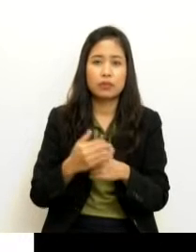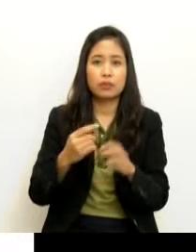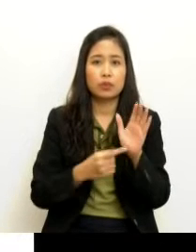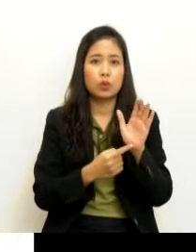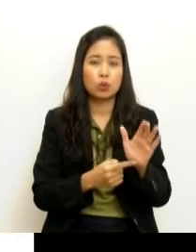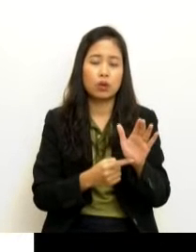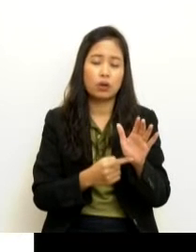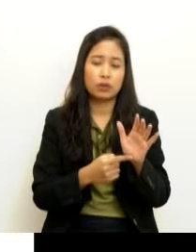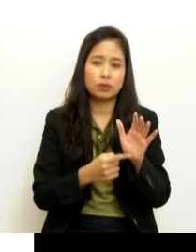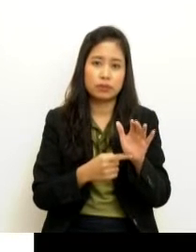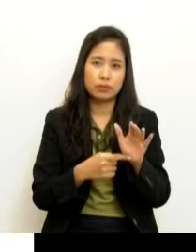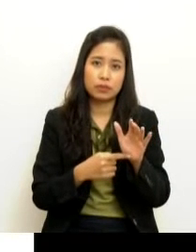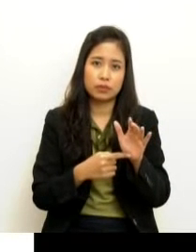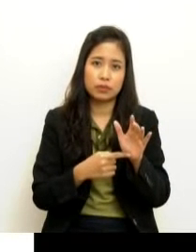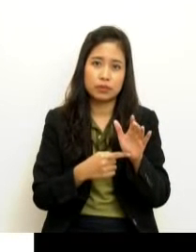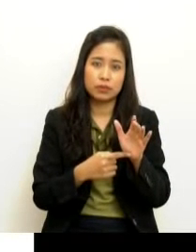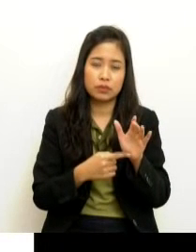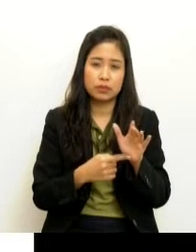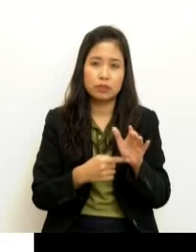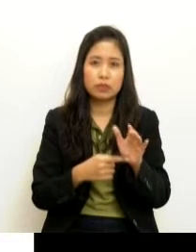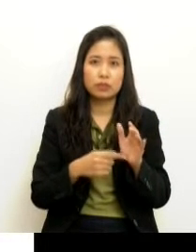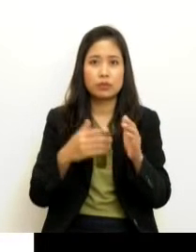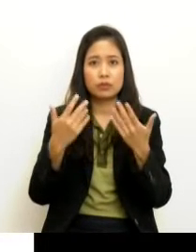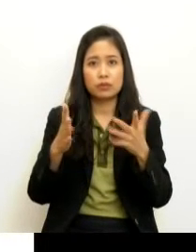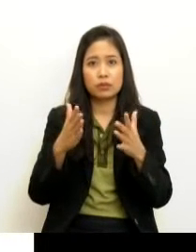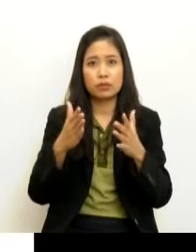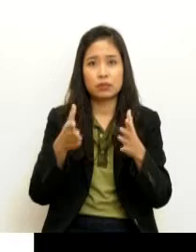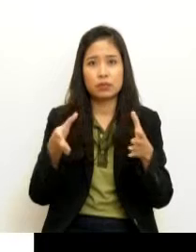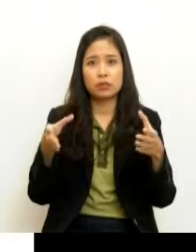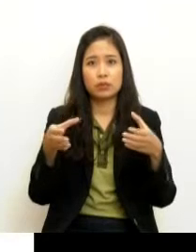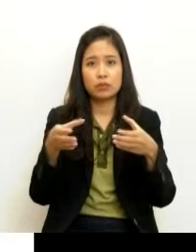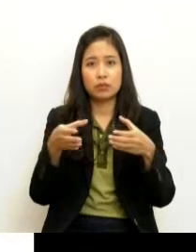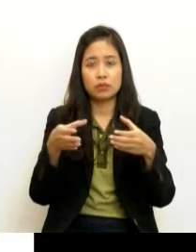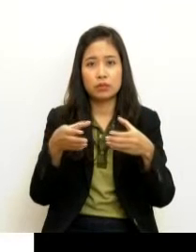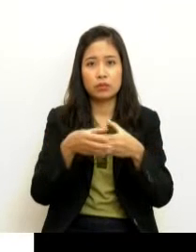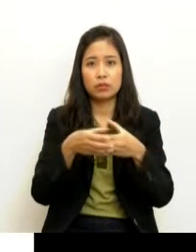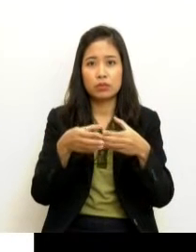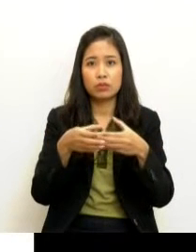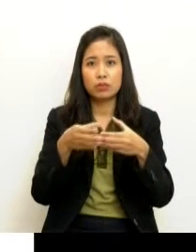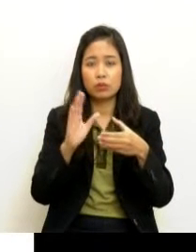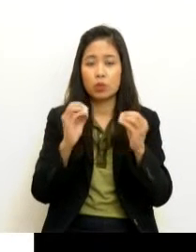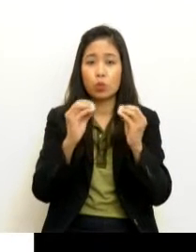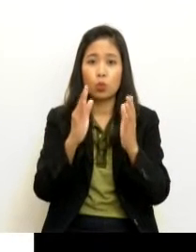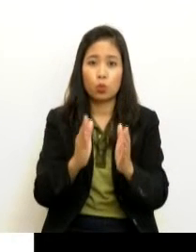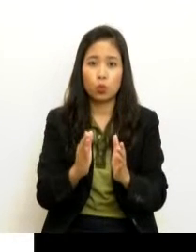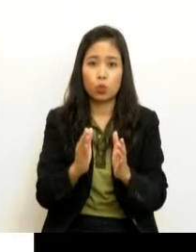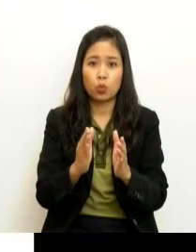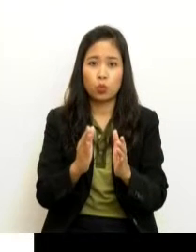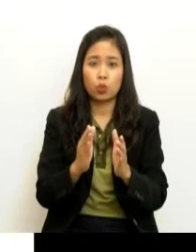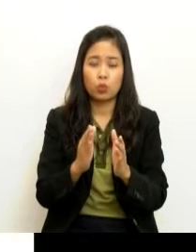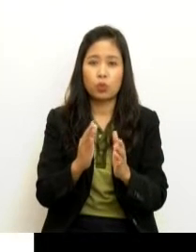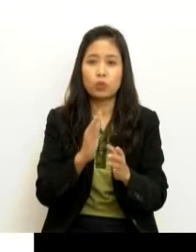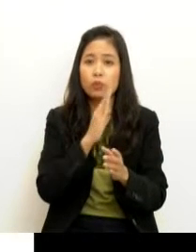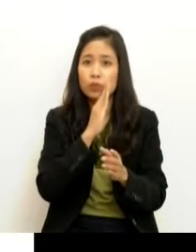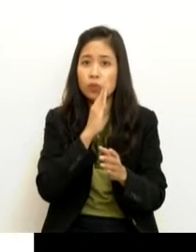นะครับไปเฟรมต่อไปในเรื่องของคุณครูถ้ามารวม